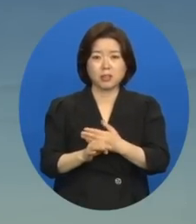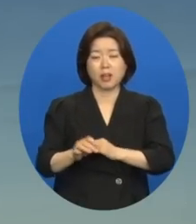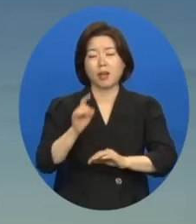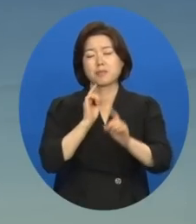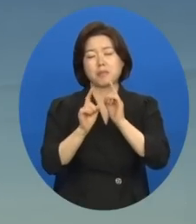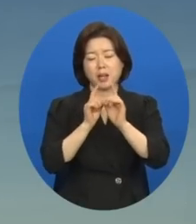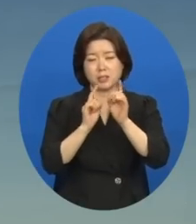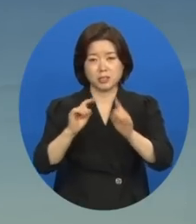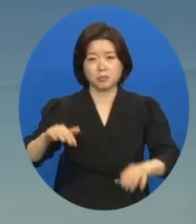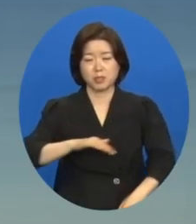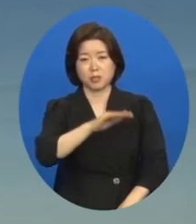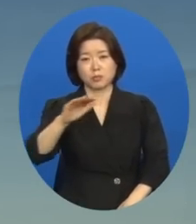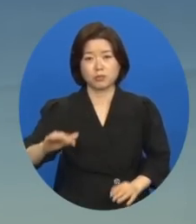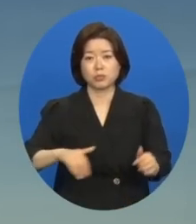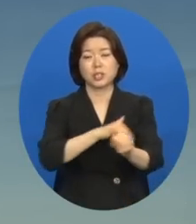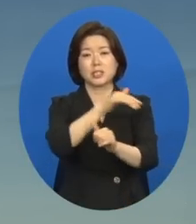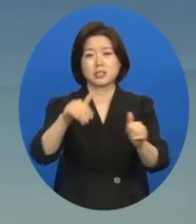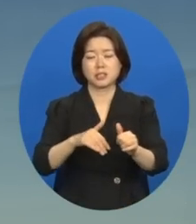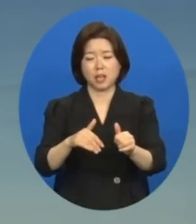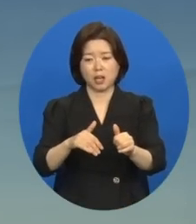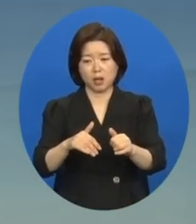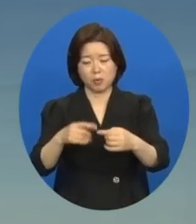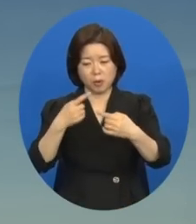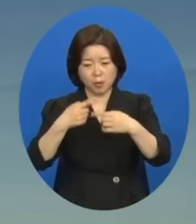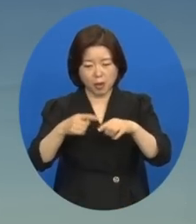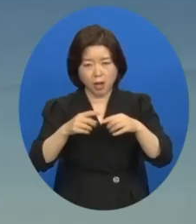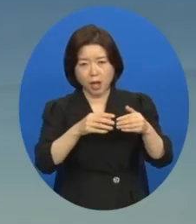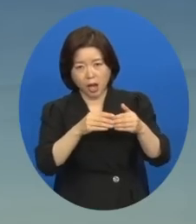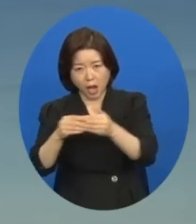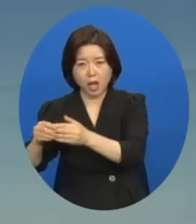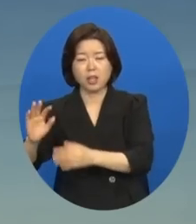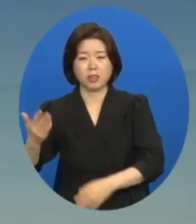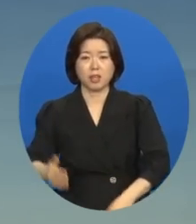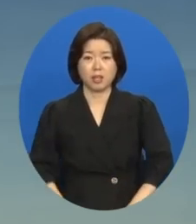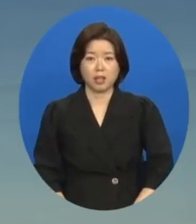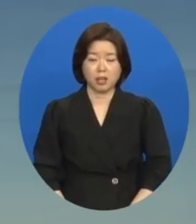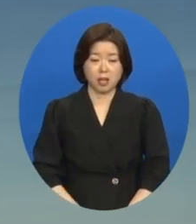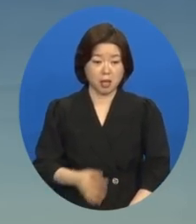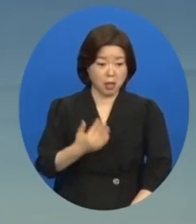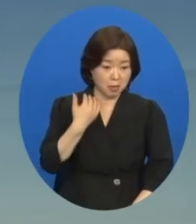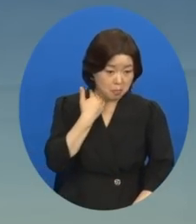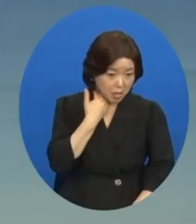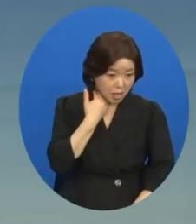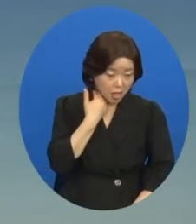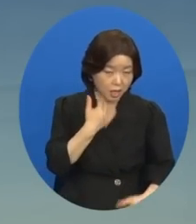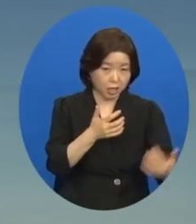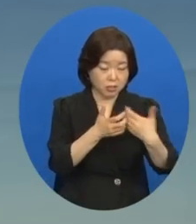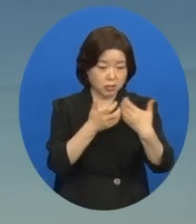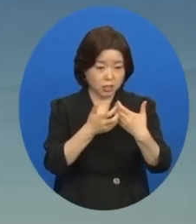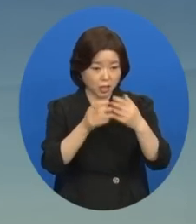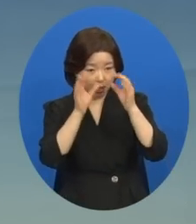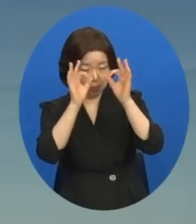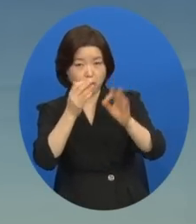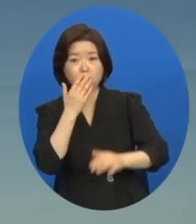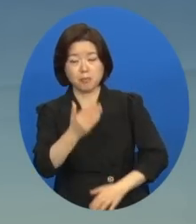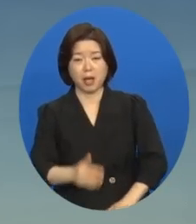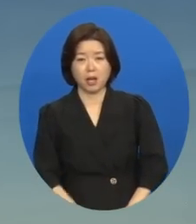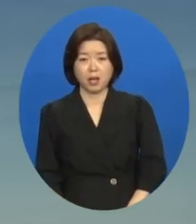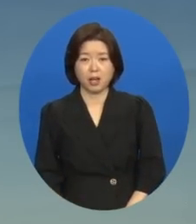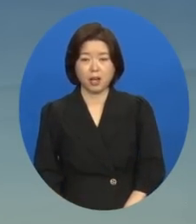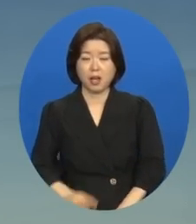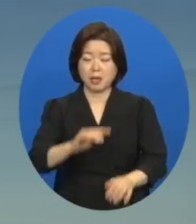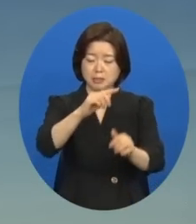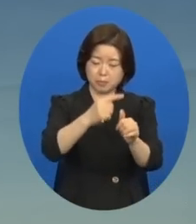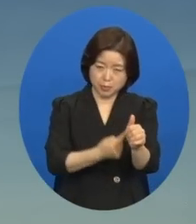말씀이 우리의 상황을 해석하기 시작합니다. 보이지 않던 전쟁이 보이기 시작합니다. 그리고